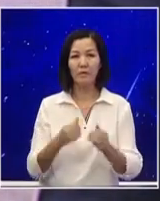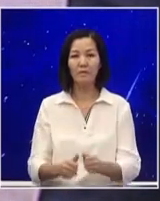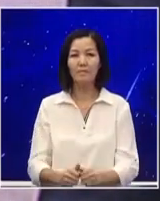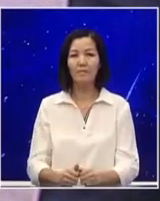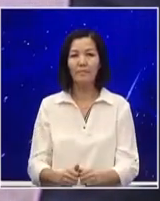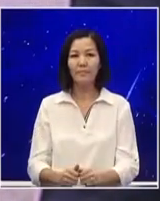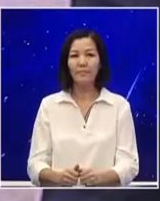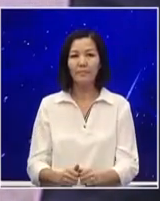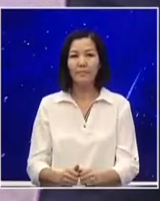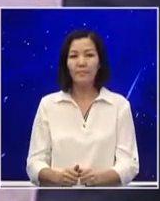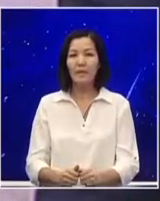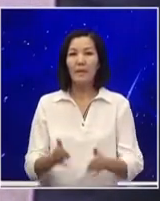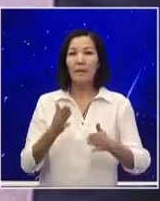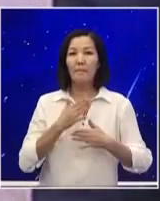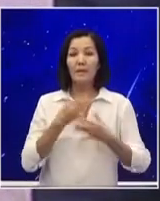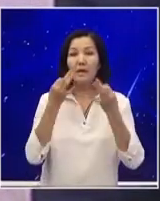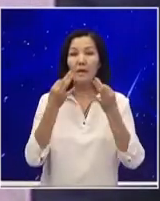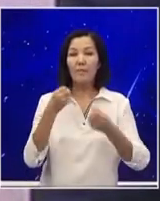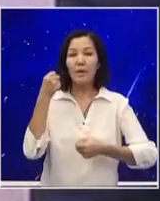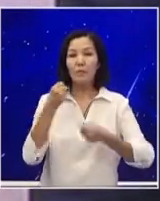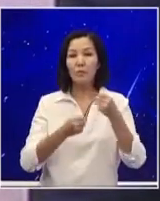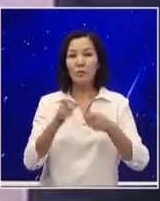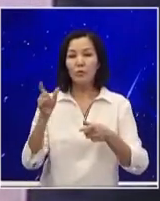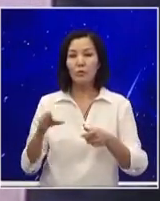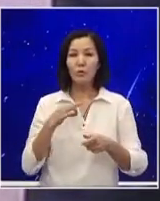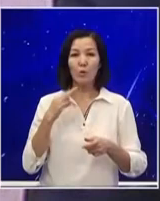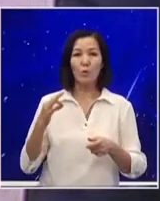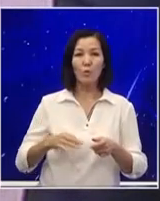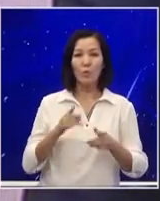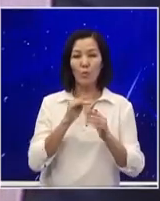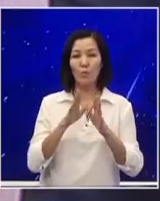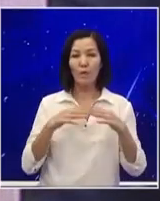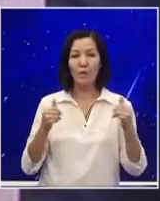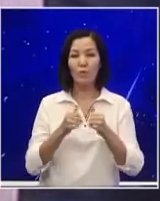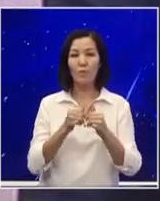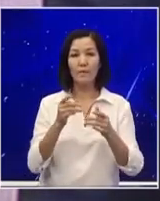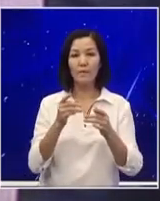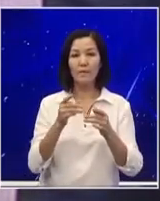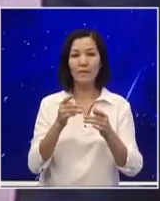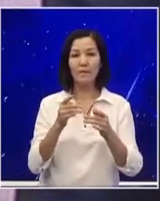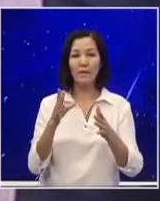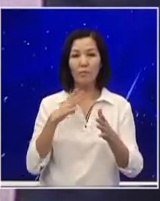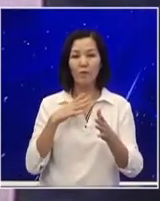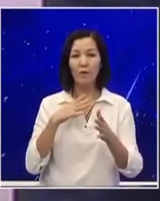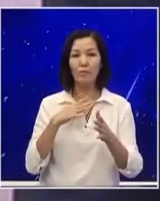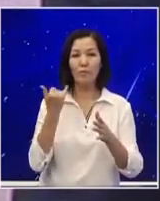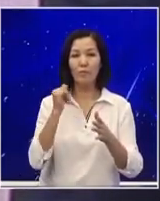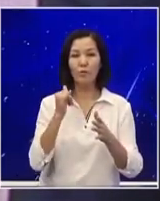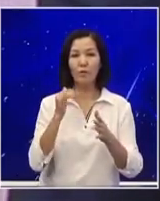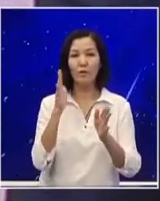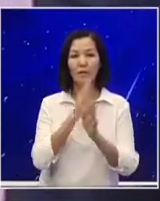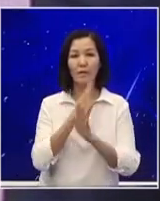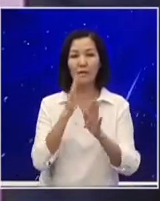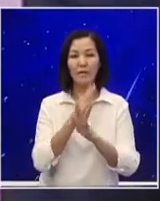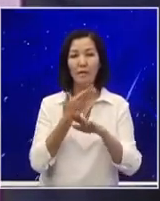из многодетной семьи. Мен қарапайым жүргізушінің ұлымын. Көп балалы отбасыдан шықтым. Сіз білесіз, ұйғыр халқының тағдыры